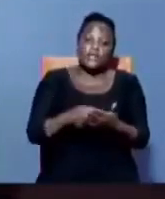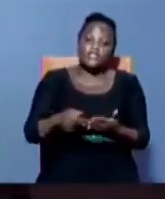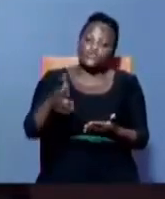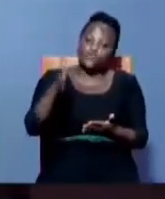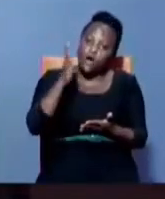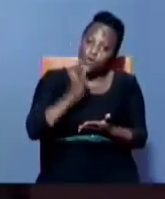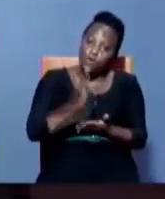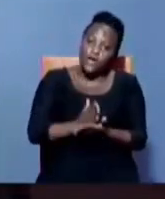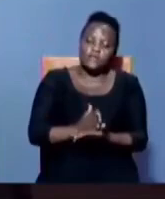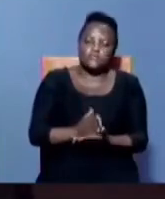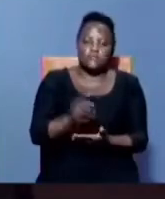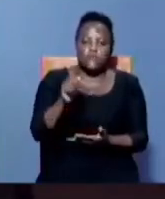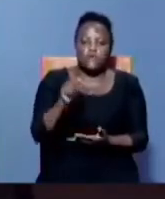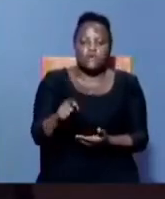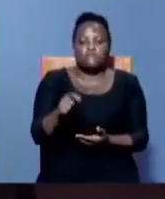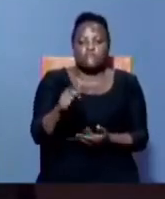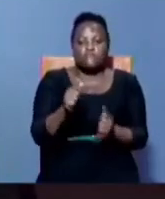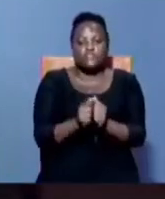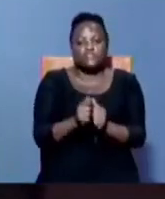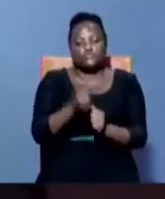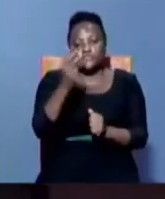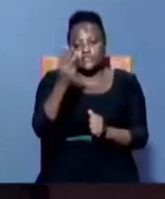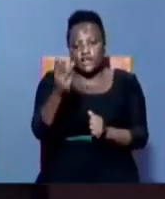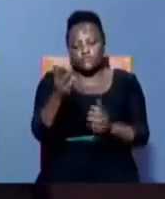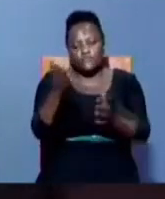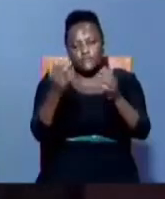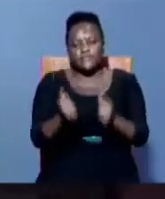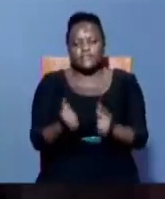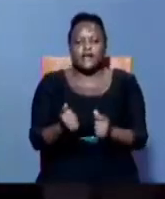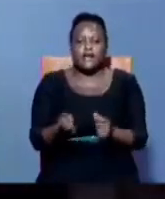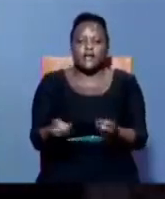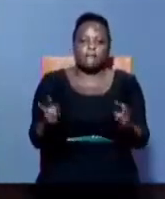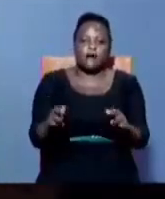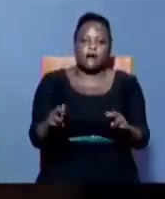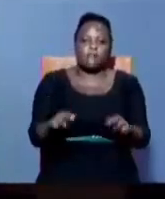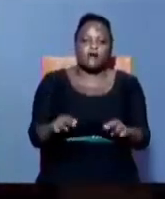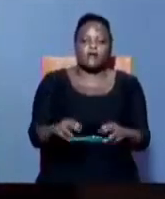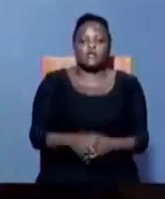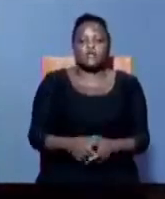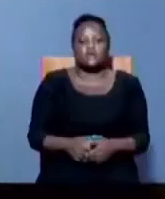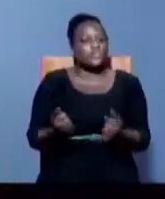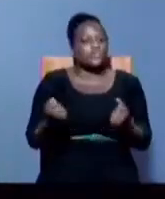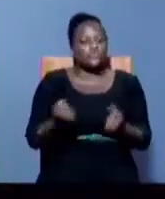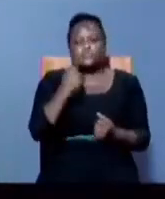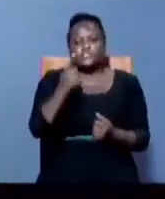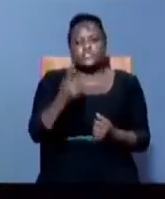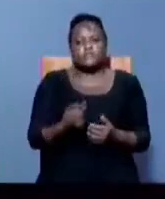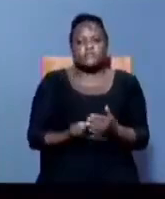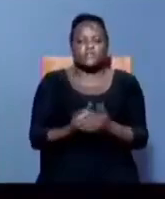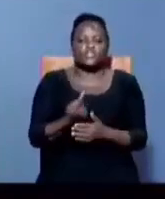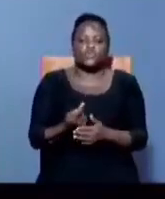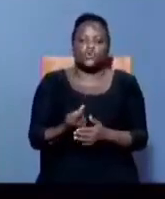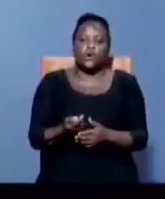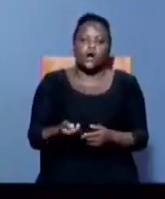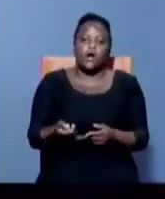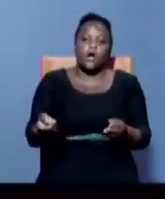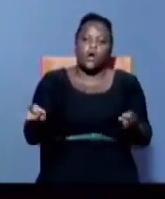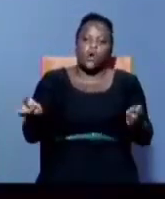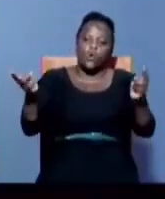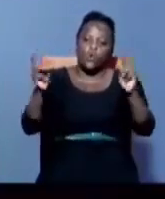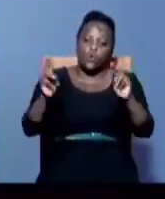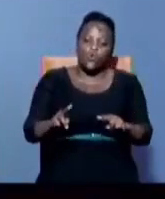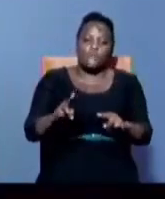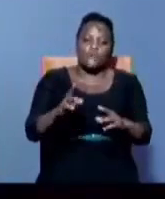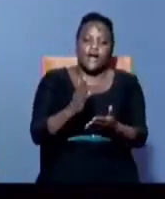vitatu vinapatikana mahakamani. Uwezi ukasema natoa hukumu, hukumu ya haki, isipokuwa